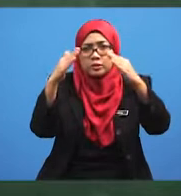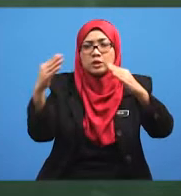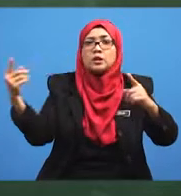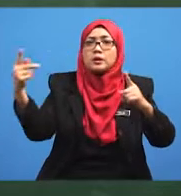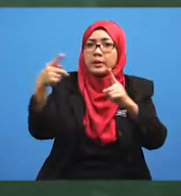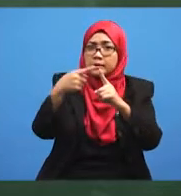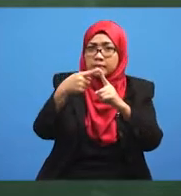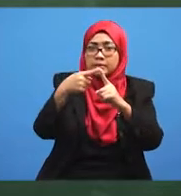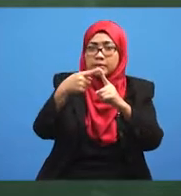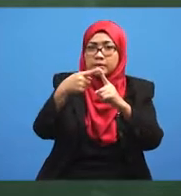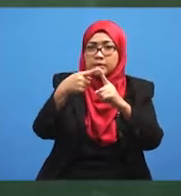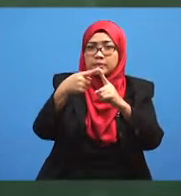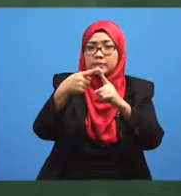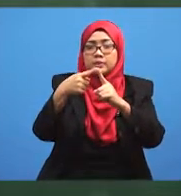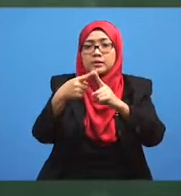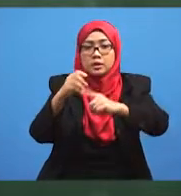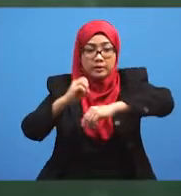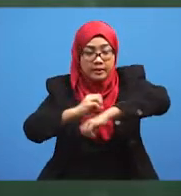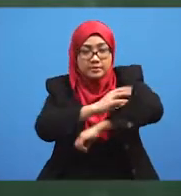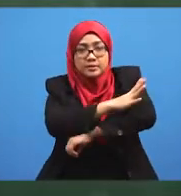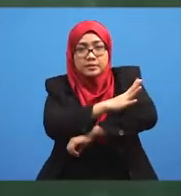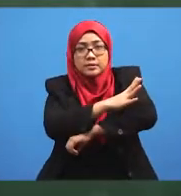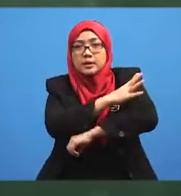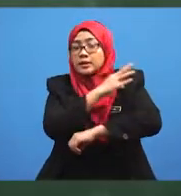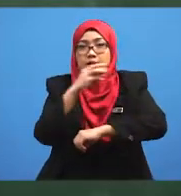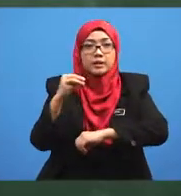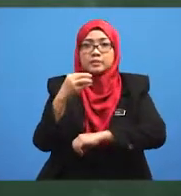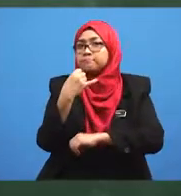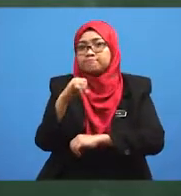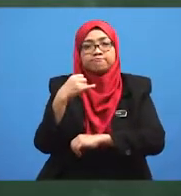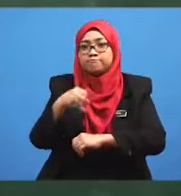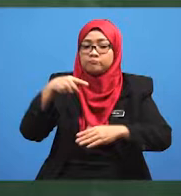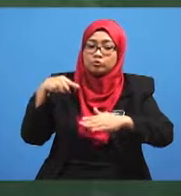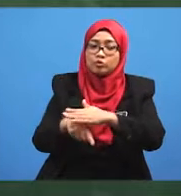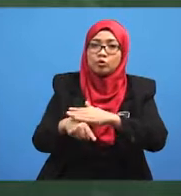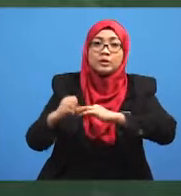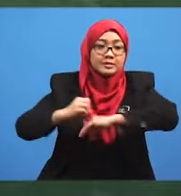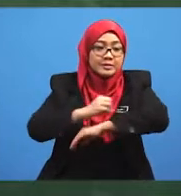kanser sahaja dan tidak membunuh sel-sel lain yang sihat.